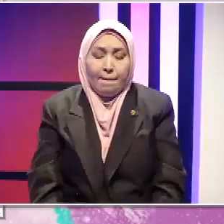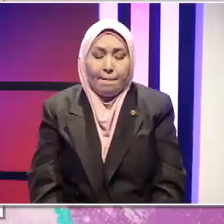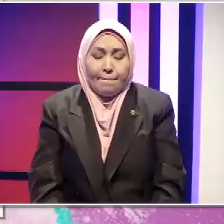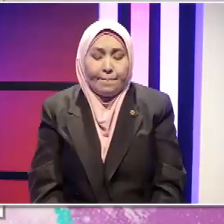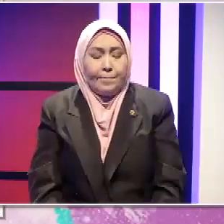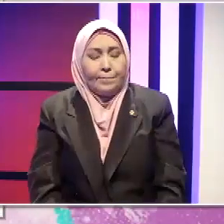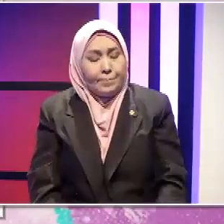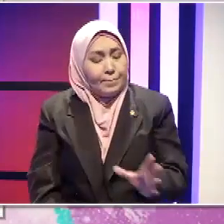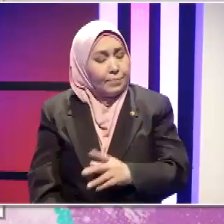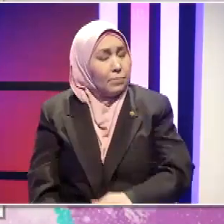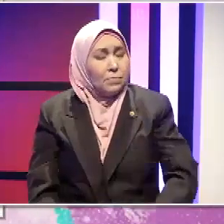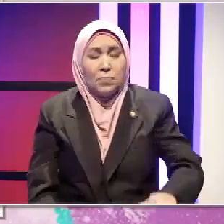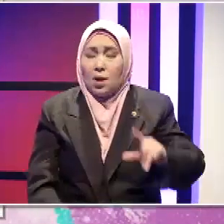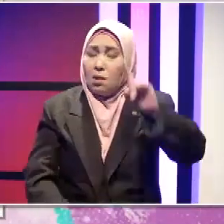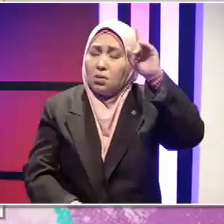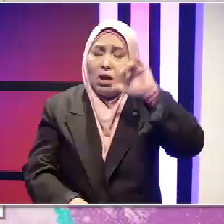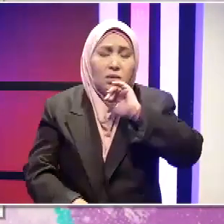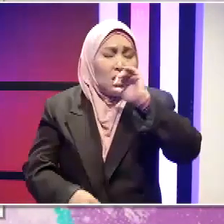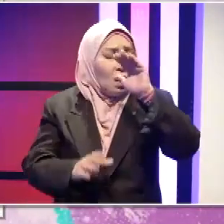I wanna